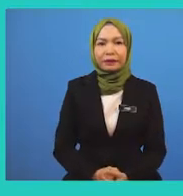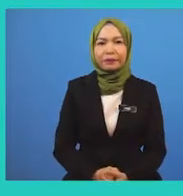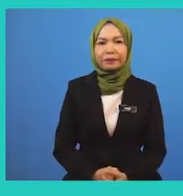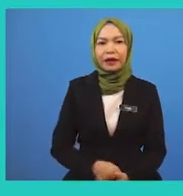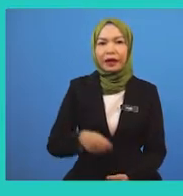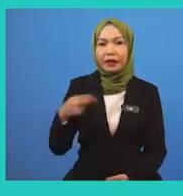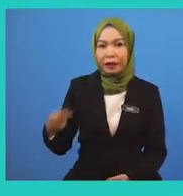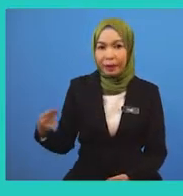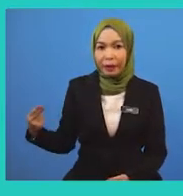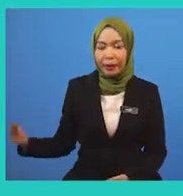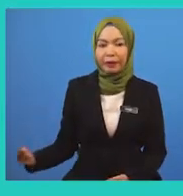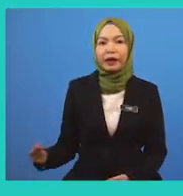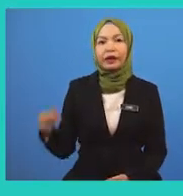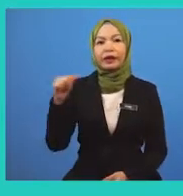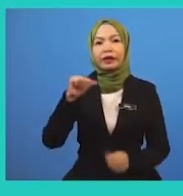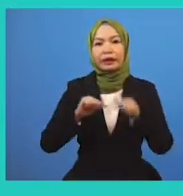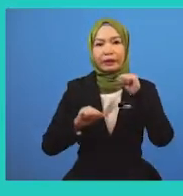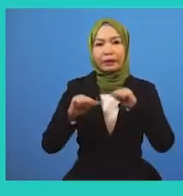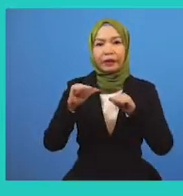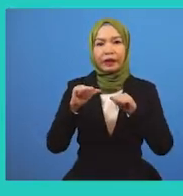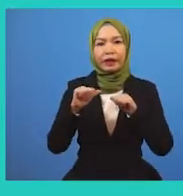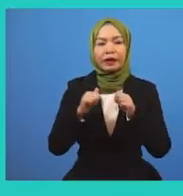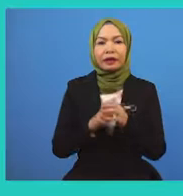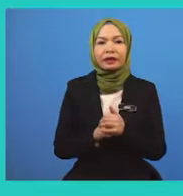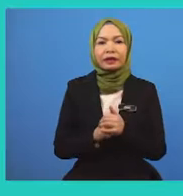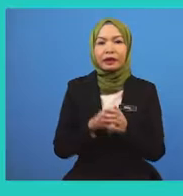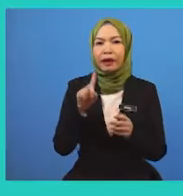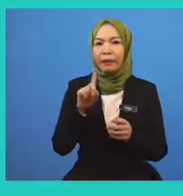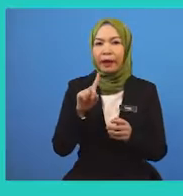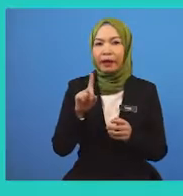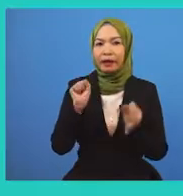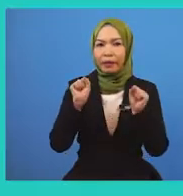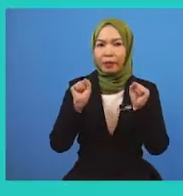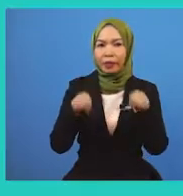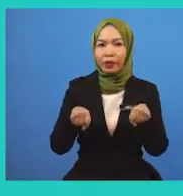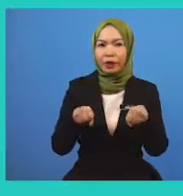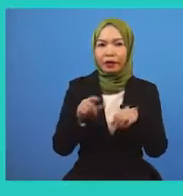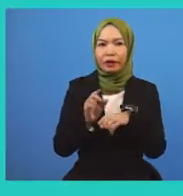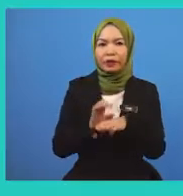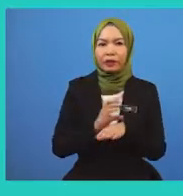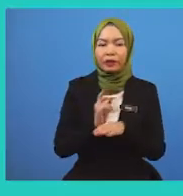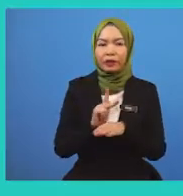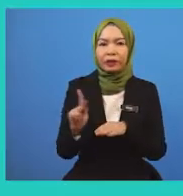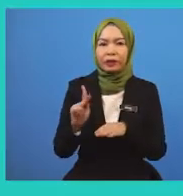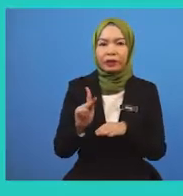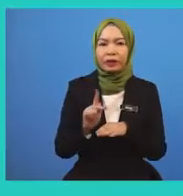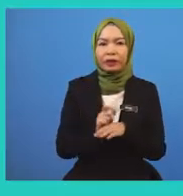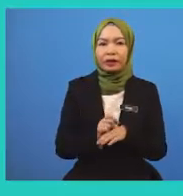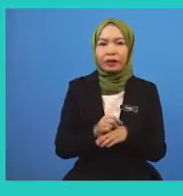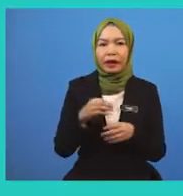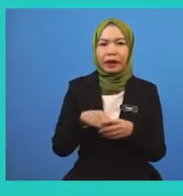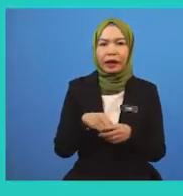Antara bahan-bahan kimia yang berikut, yang manakah boleh digunakan di dalam pek sejuk?